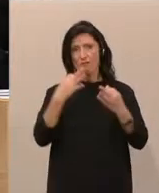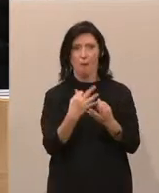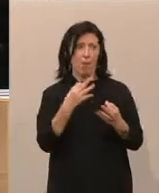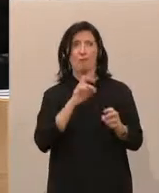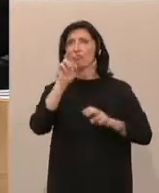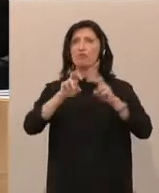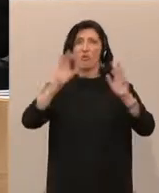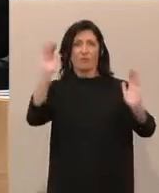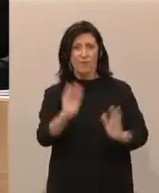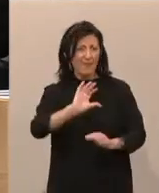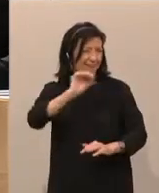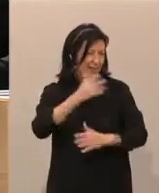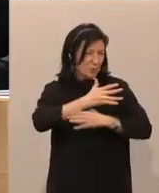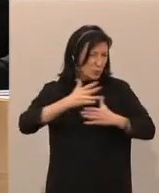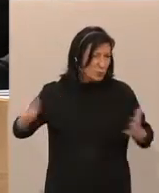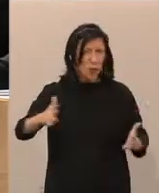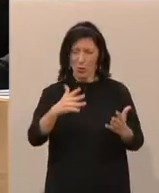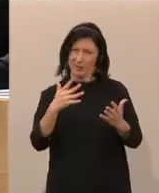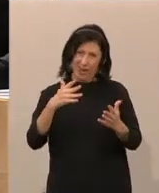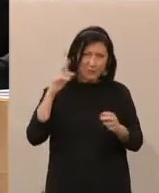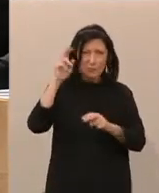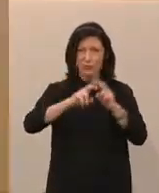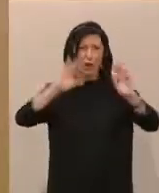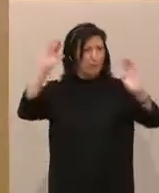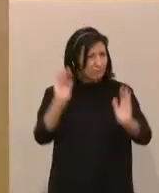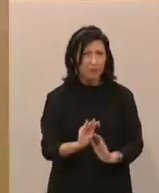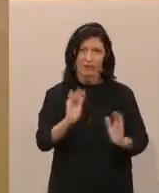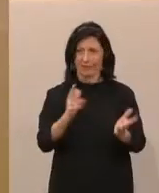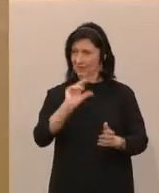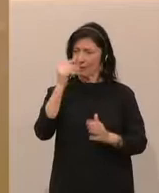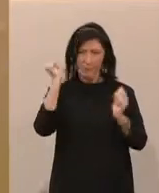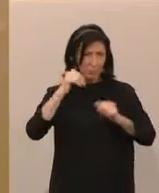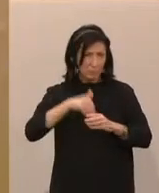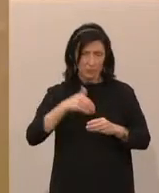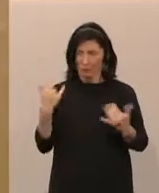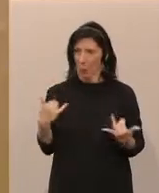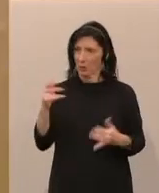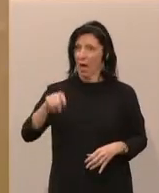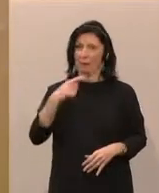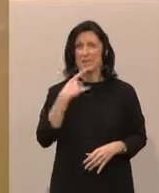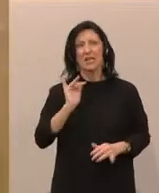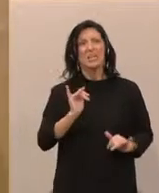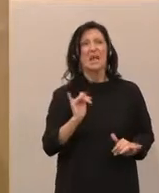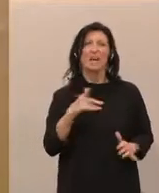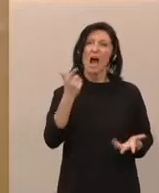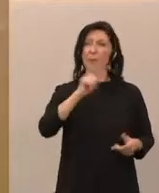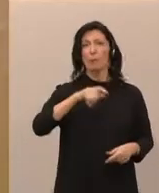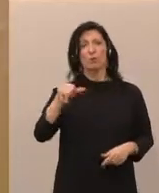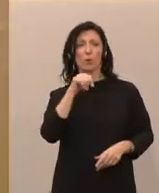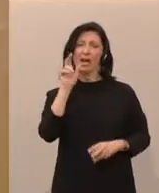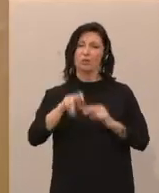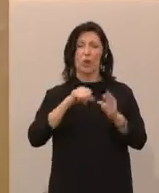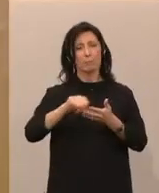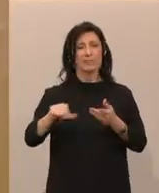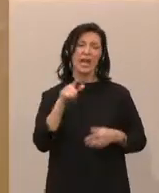der grössten familie stein glas kommt der zweiten republik und wenn sich dann heute abgeordnete heraus der nutzung neuer jene die keine steuern zahlen